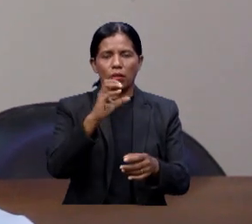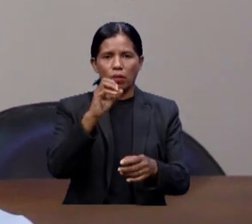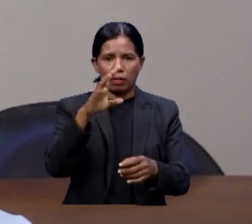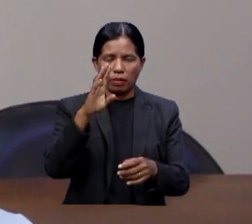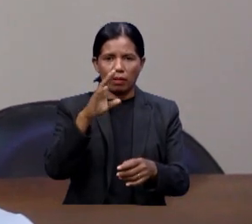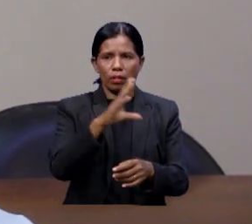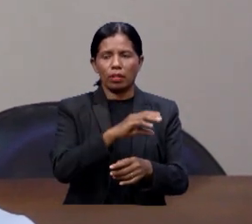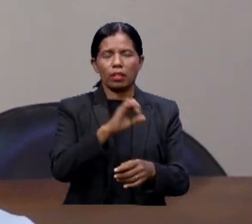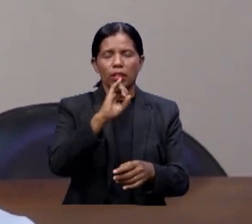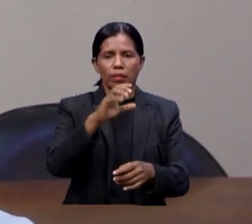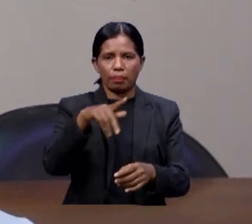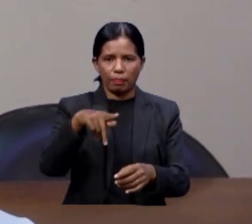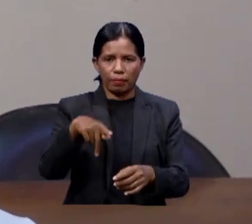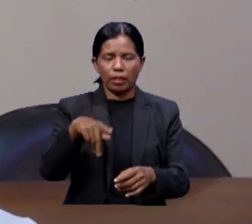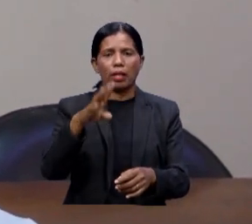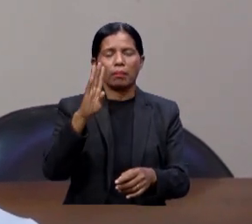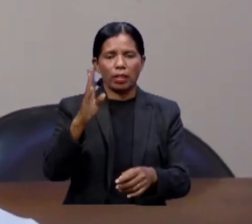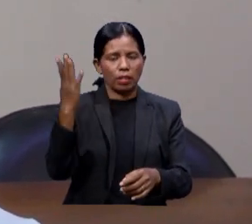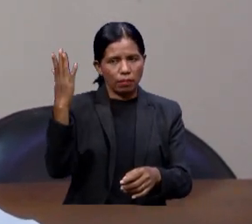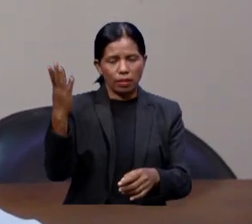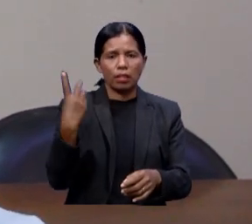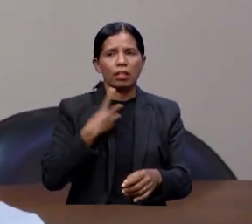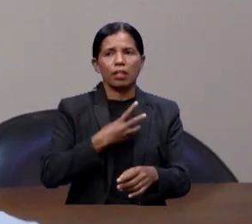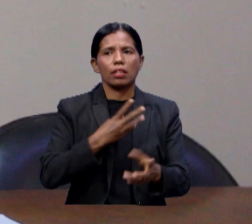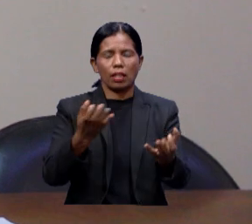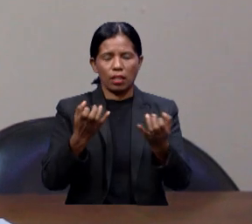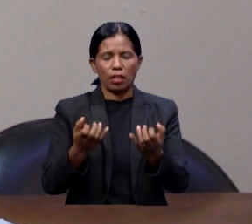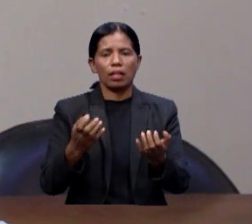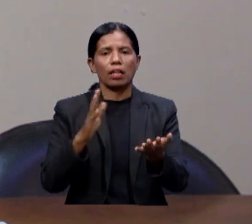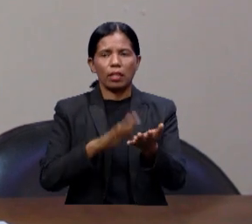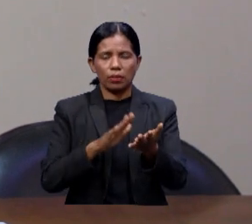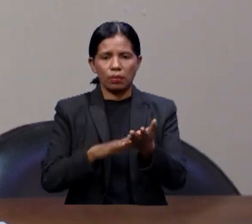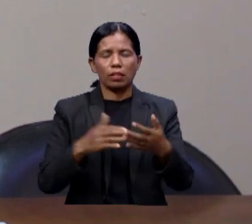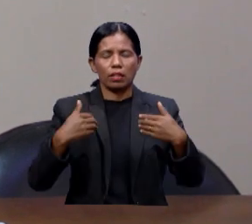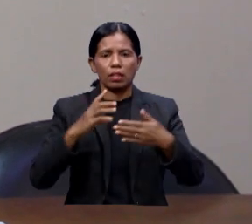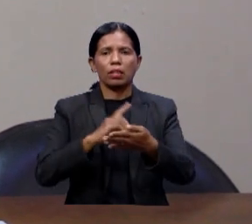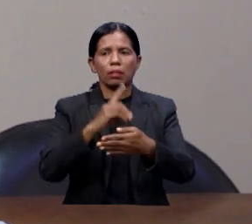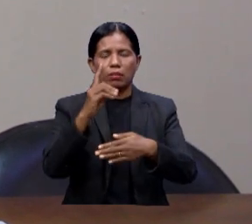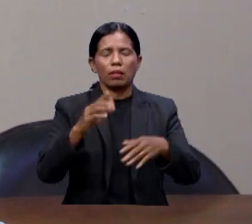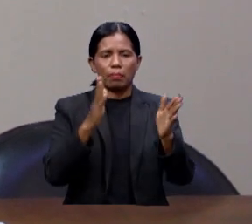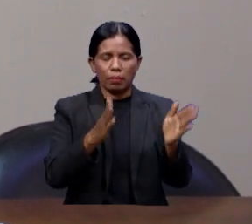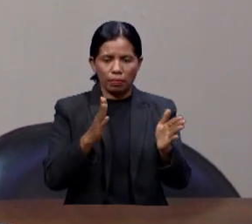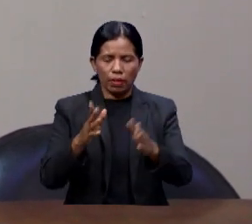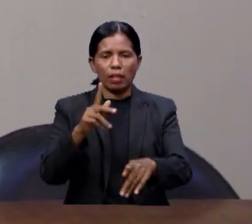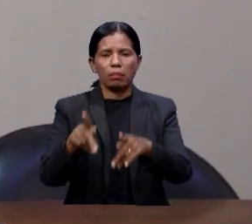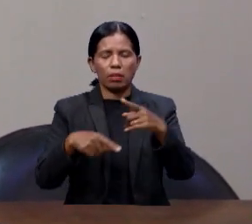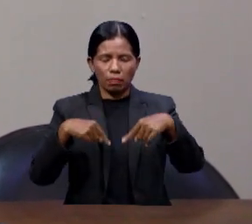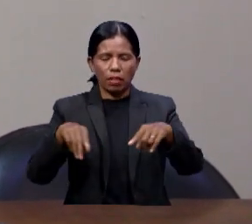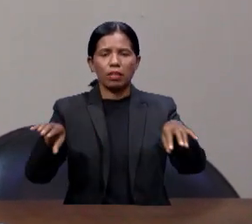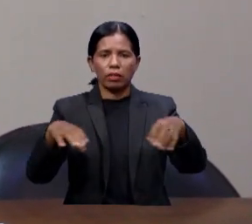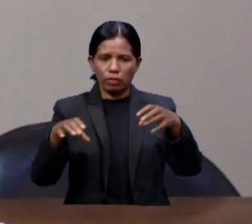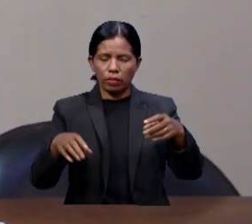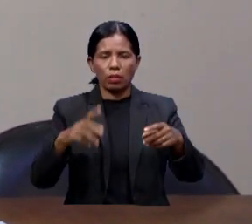sekolah IPB yang nebane, nebe ita karak sekolah yang nebe mak diploma, prepare ma bahasa bisu. Ide positifnya